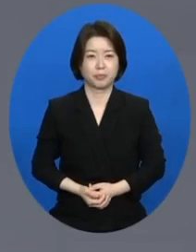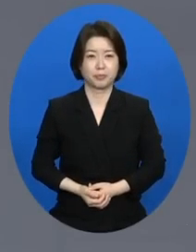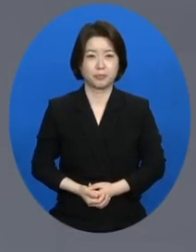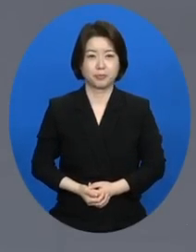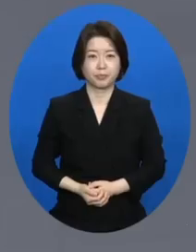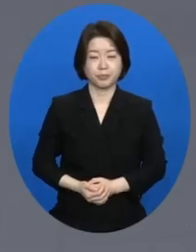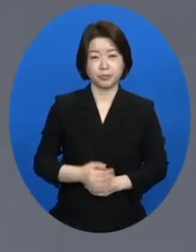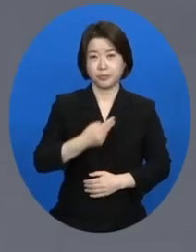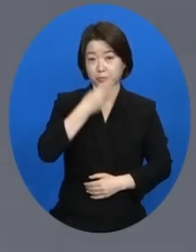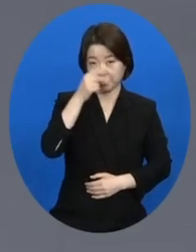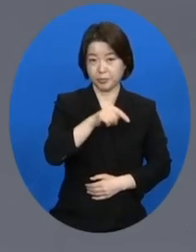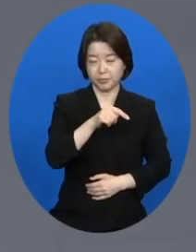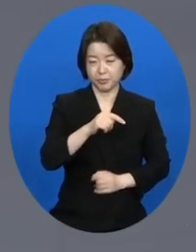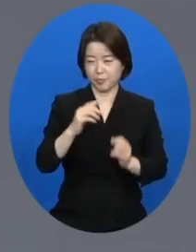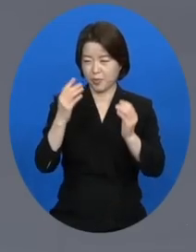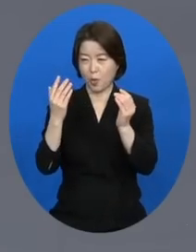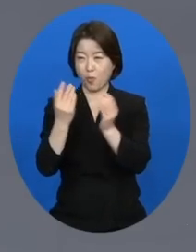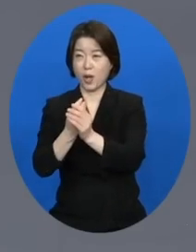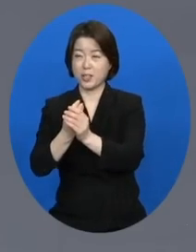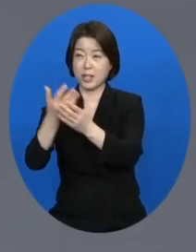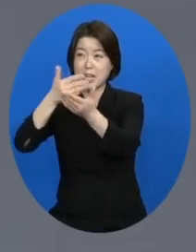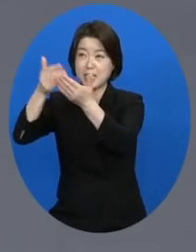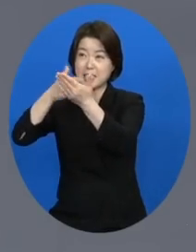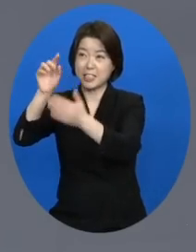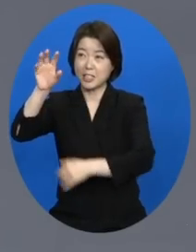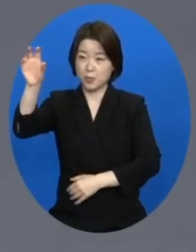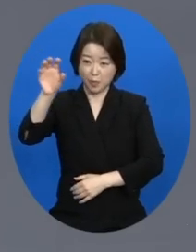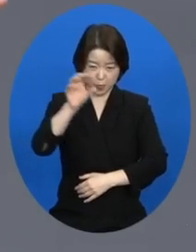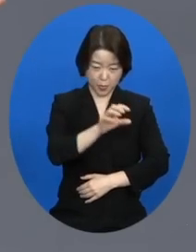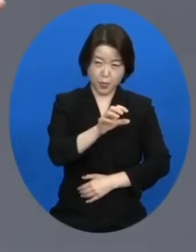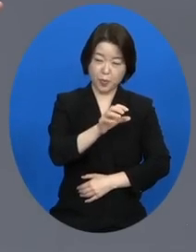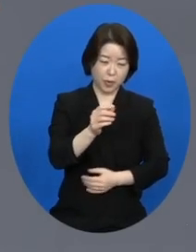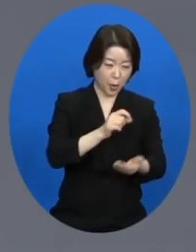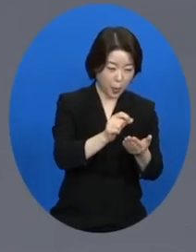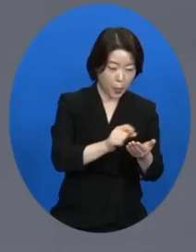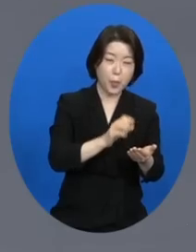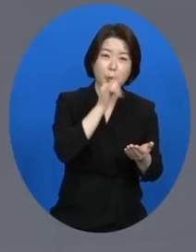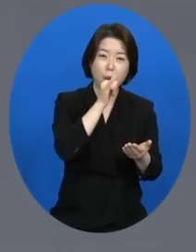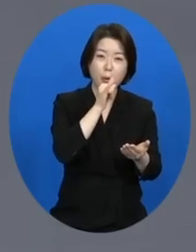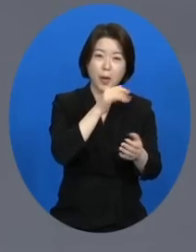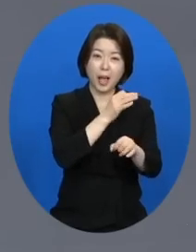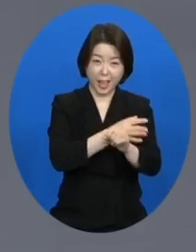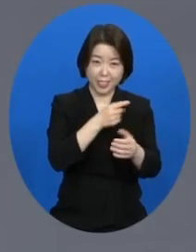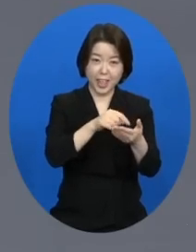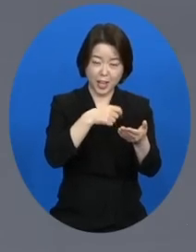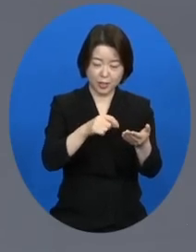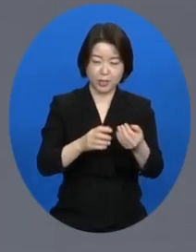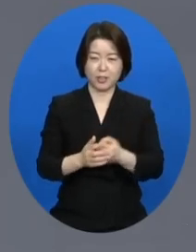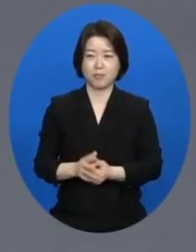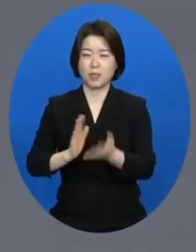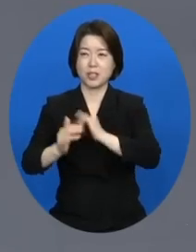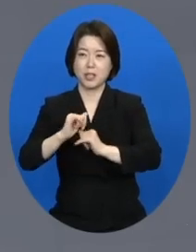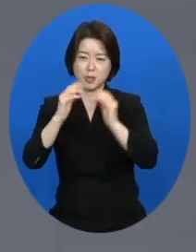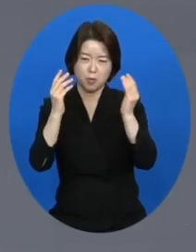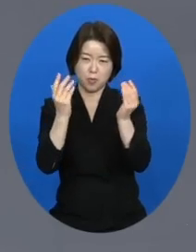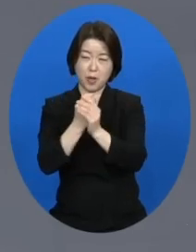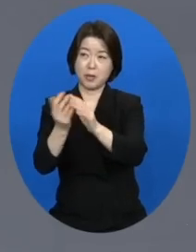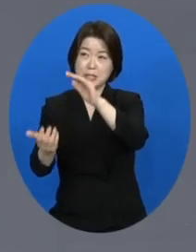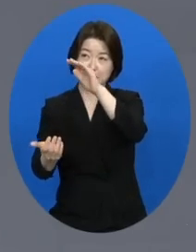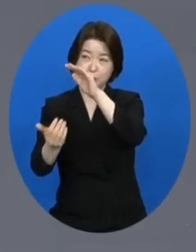있잖아요. 요셉은 완전한 그림이신 예수님이 그저 스케치 정도였지만 예수님이 그 모습을